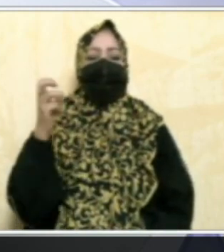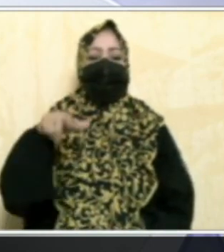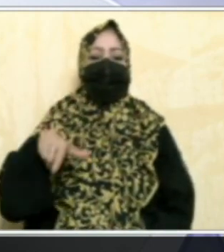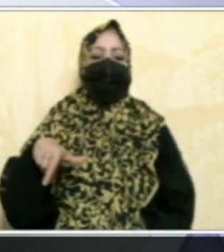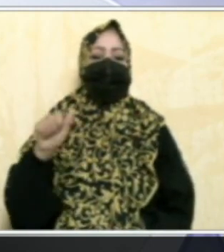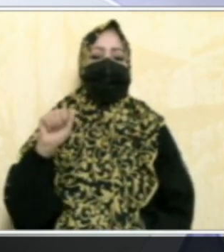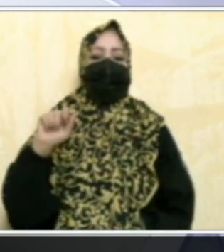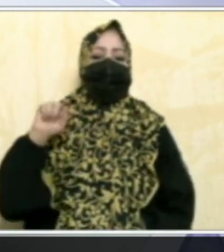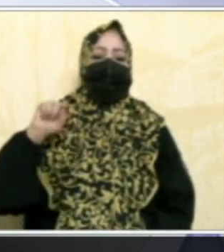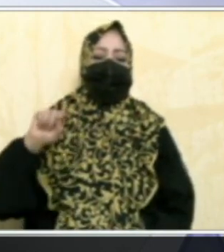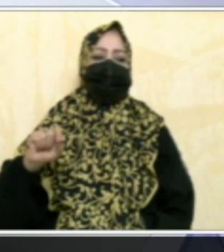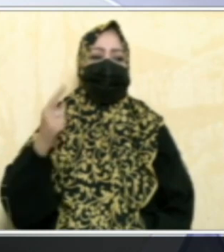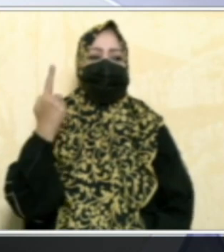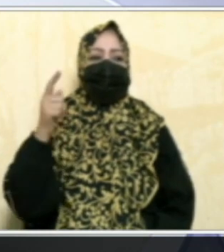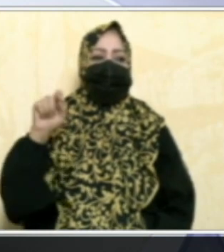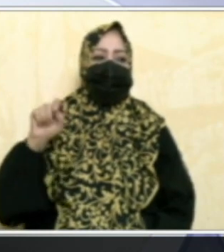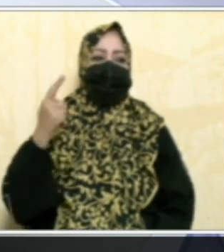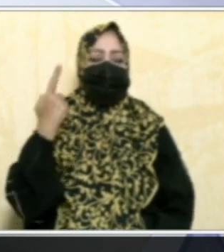021-360-0101